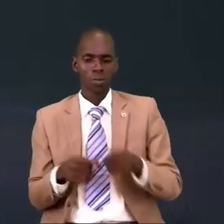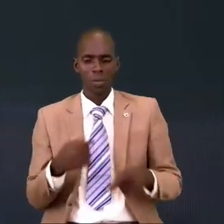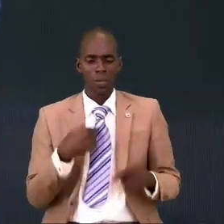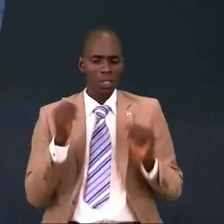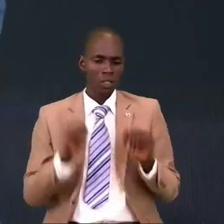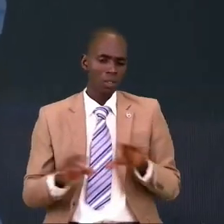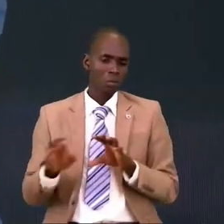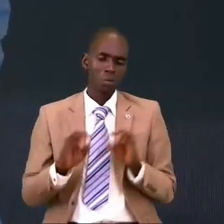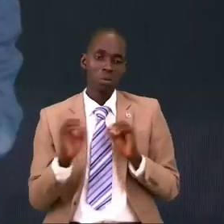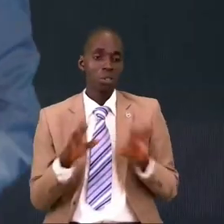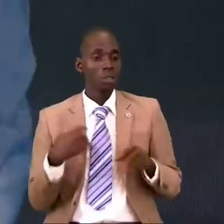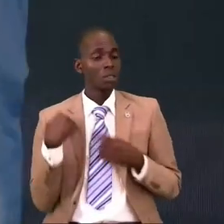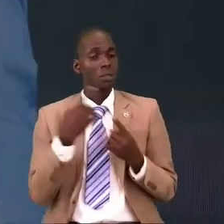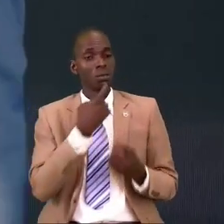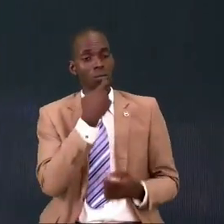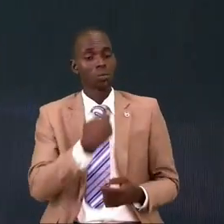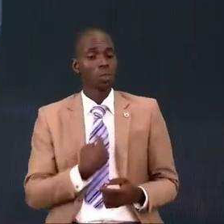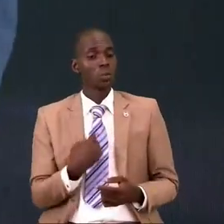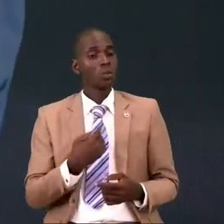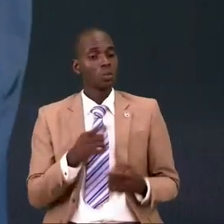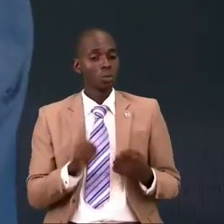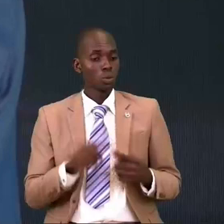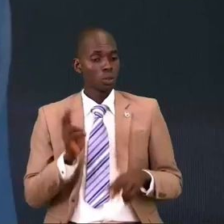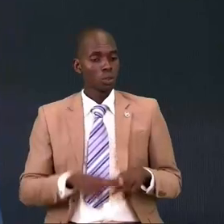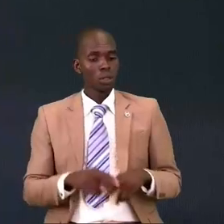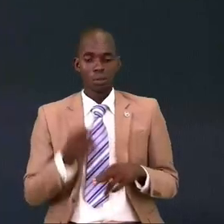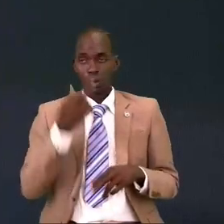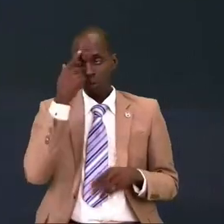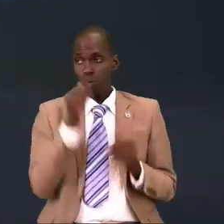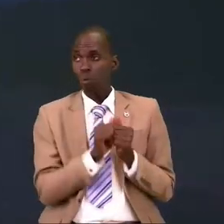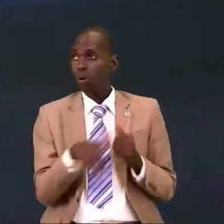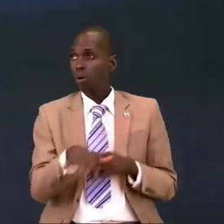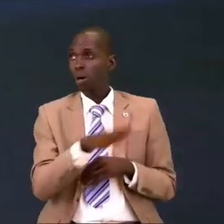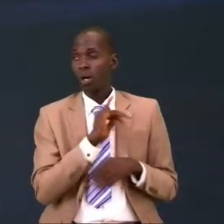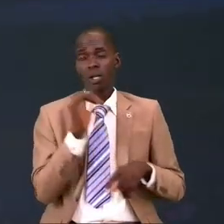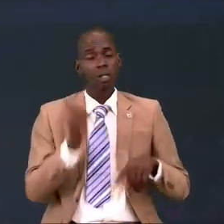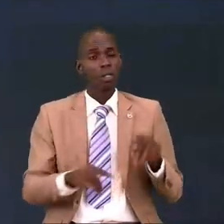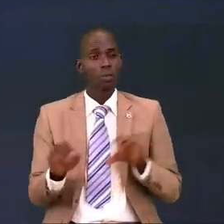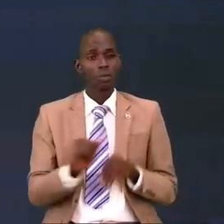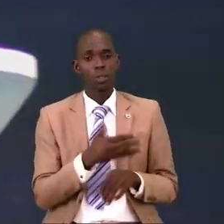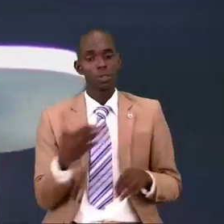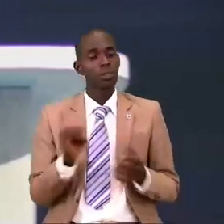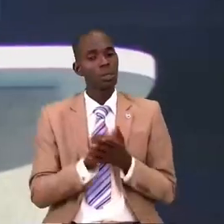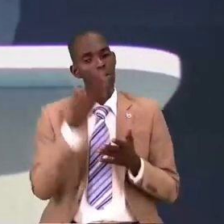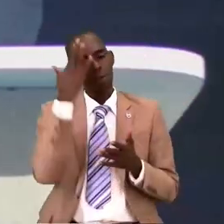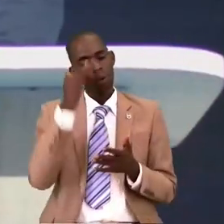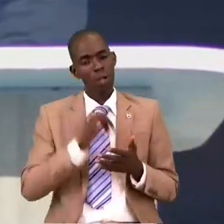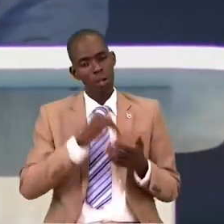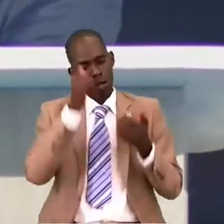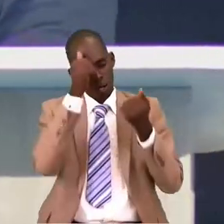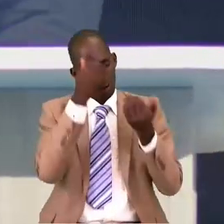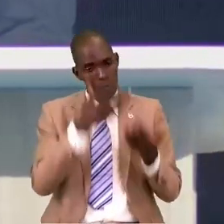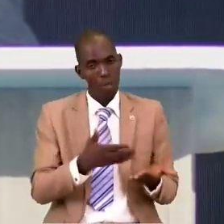voilà. C'est ce que tout le monde fait. Mais quand tu comprends que Dieu dit,